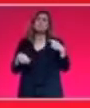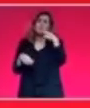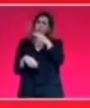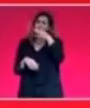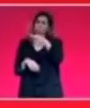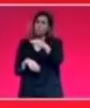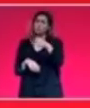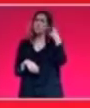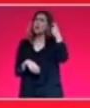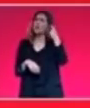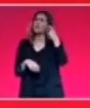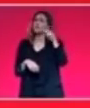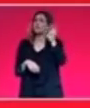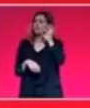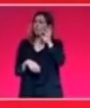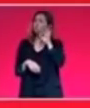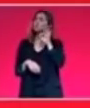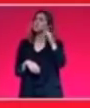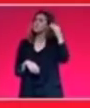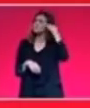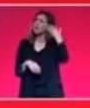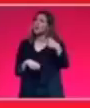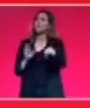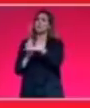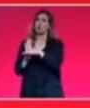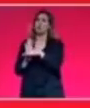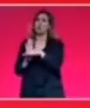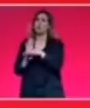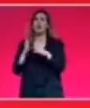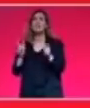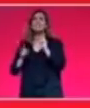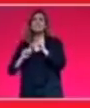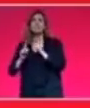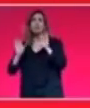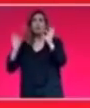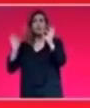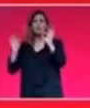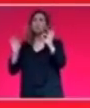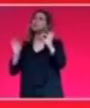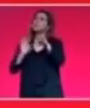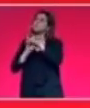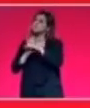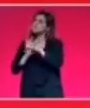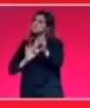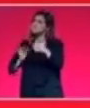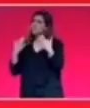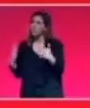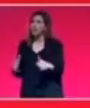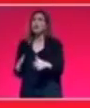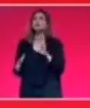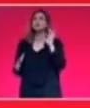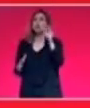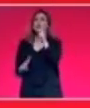είναι επιλογή η Συμφωνία των Πρεσπών. Γιατί είναι επιλογή οι πολιτικές για τη δίκαιη ανάπτυξη, την εργασία και το κοινωνικό